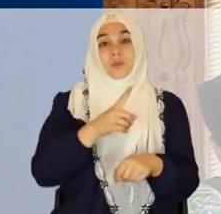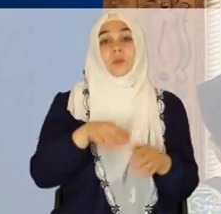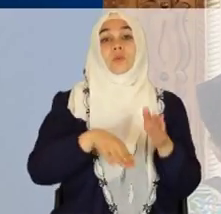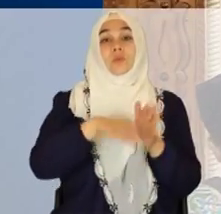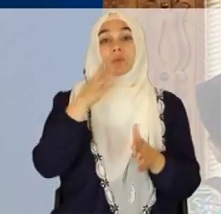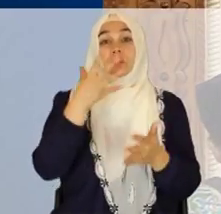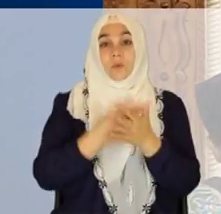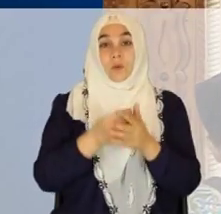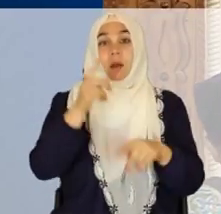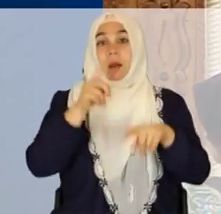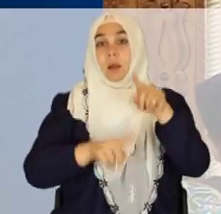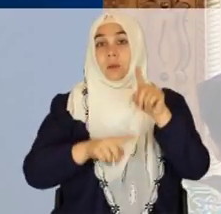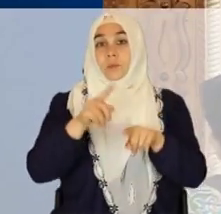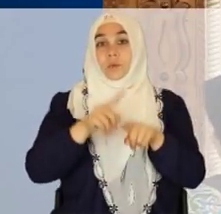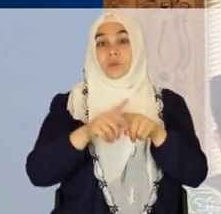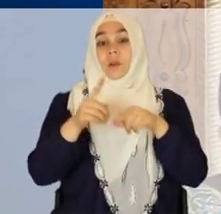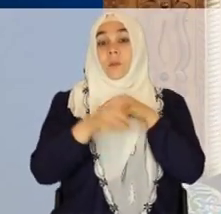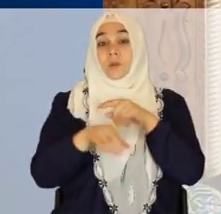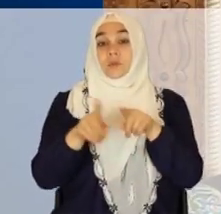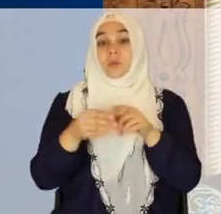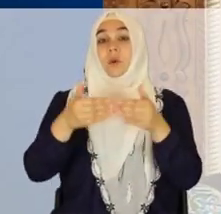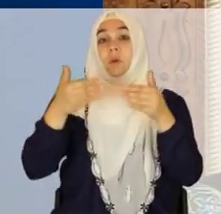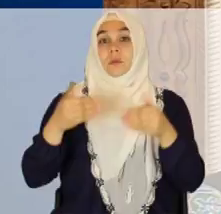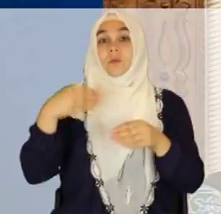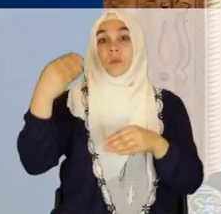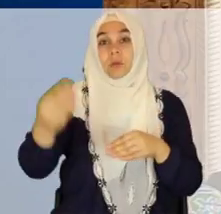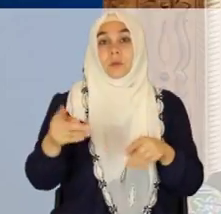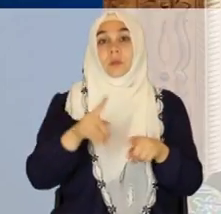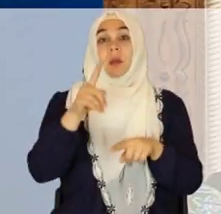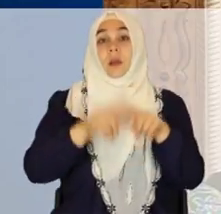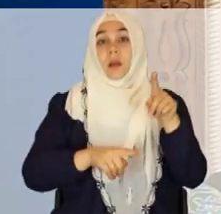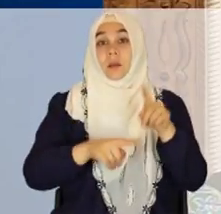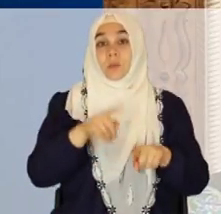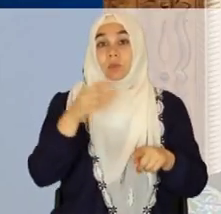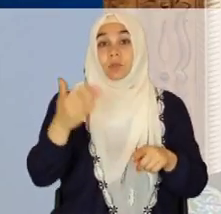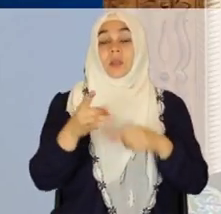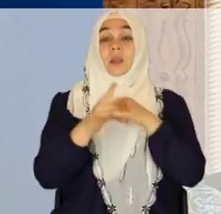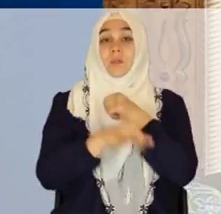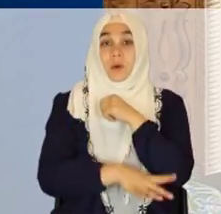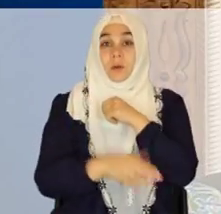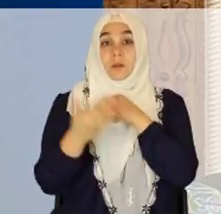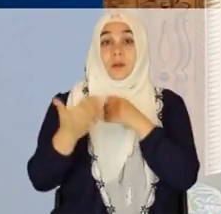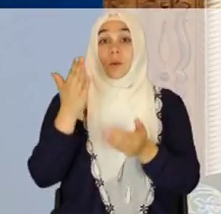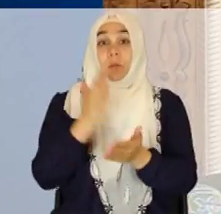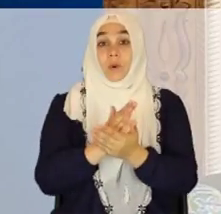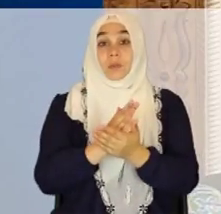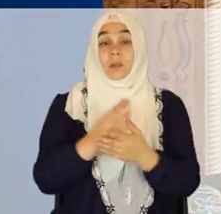bo'ladiganlar qarindoshlar. Qarindoshdan kambag'al bo'lsa uni oldinga qo'yiladi. Qarindoshiga, kambag'al